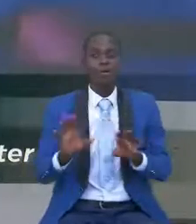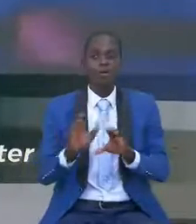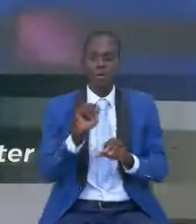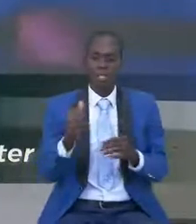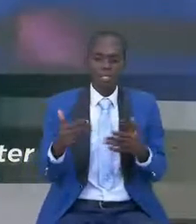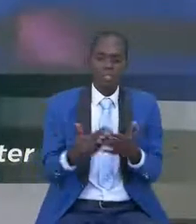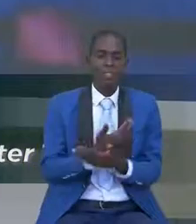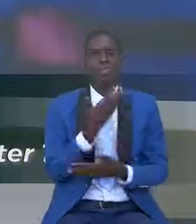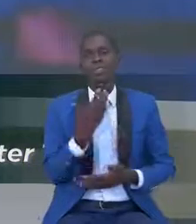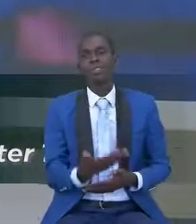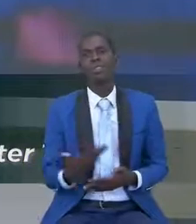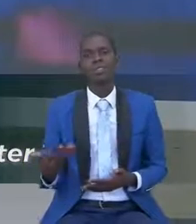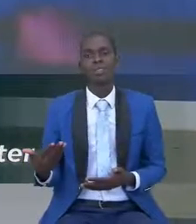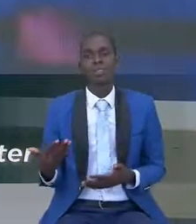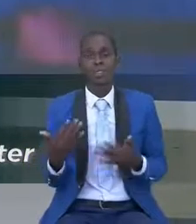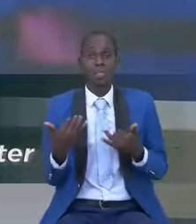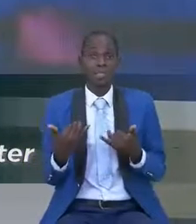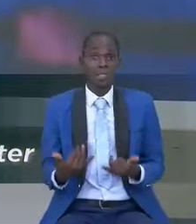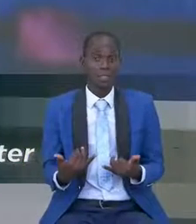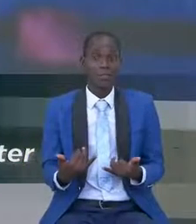nouvelle.